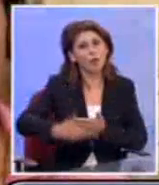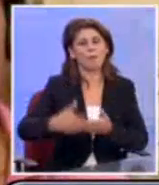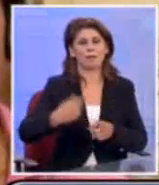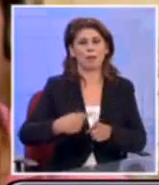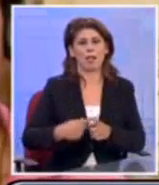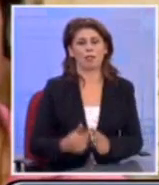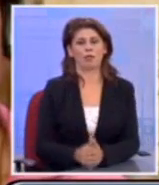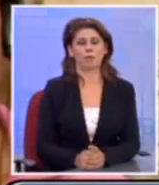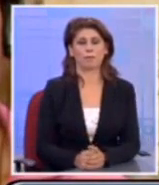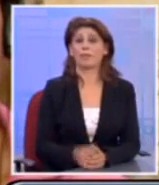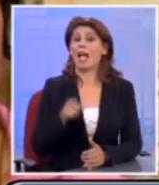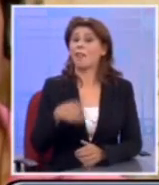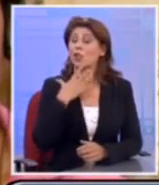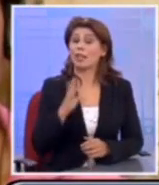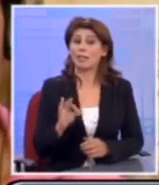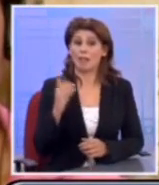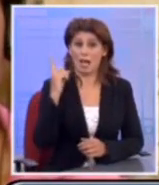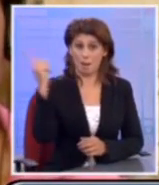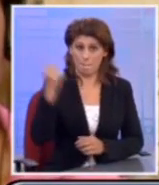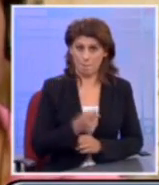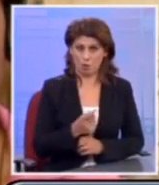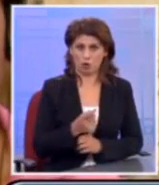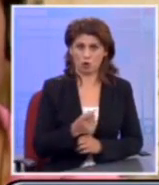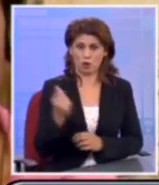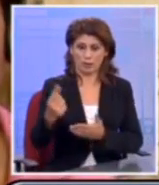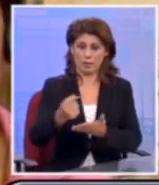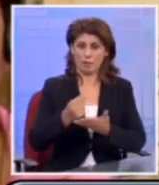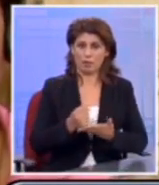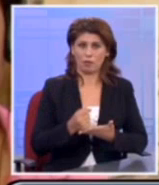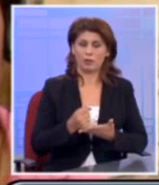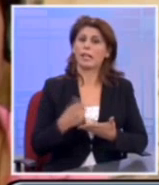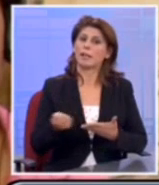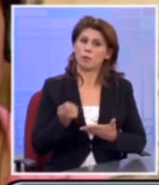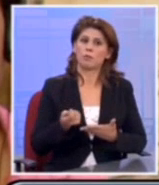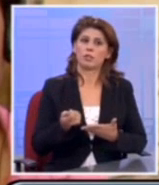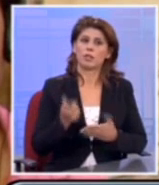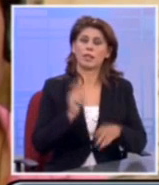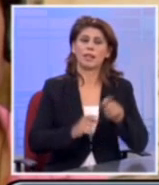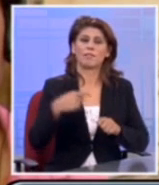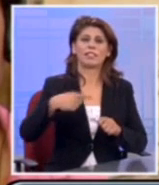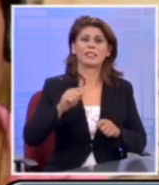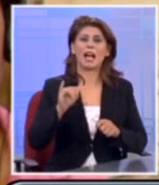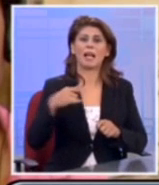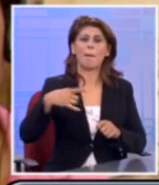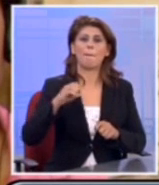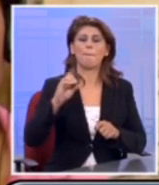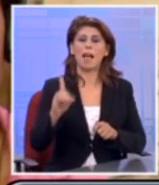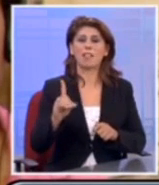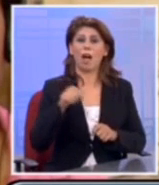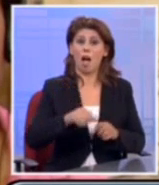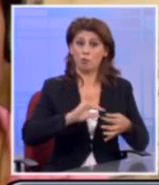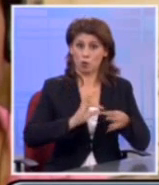Ελλάδας. Διότι ένα μέρος της χρηματοδότησης χρησιμοποιήθηκε για τη δημιουργία του ΤΑΙΠΕΔ, αυτού του